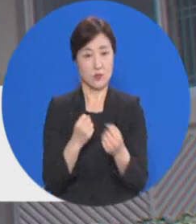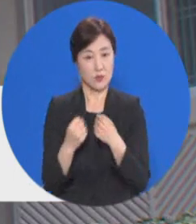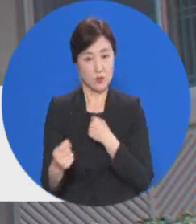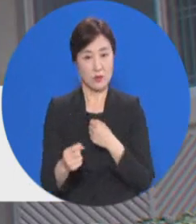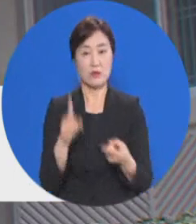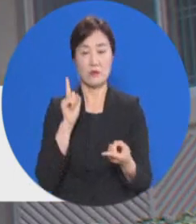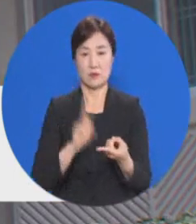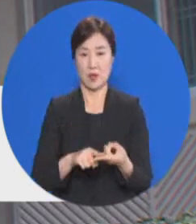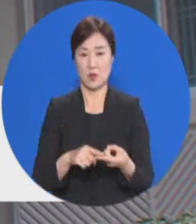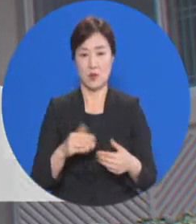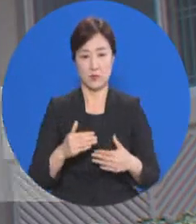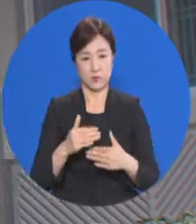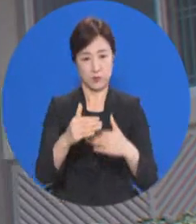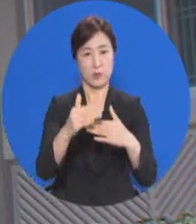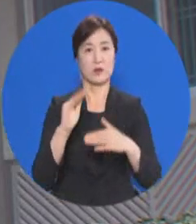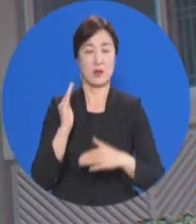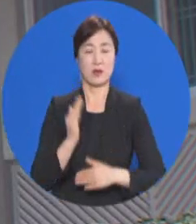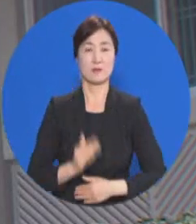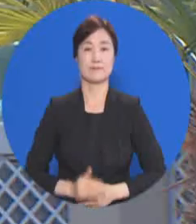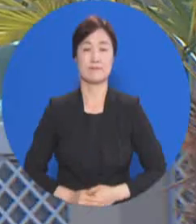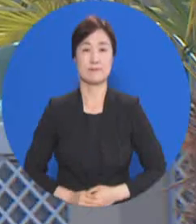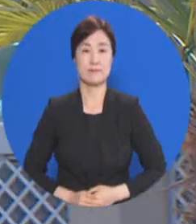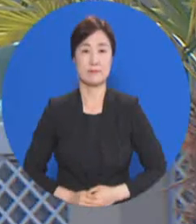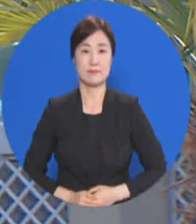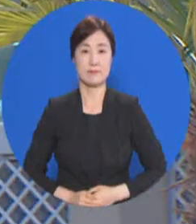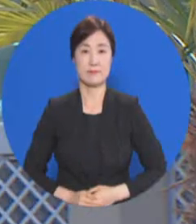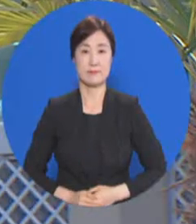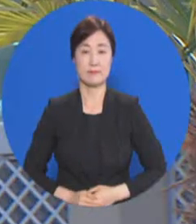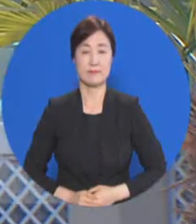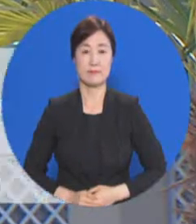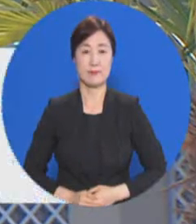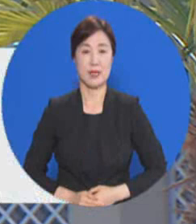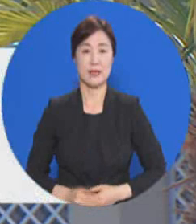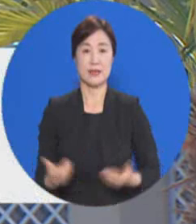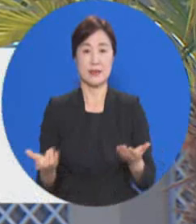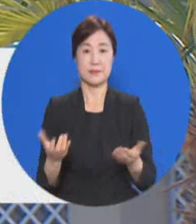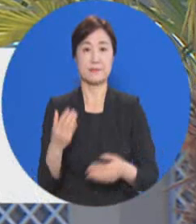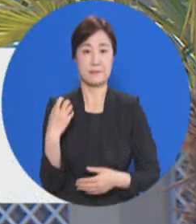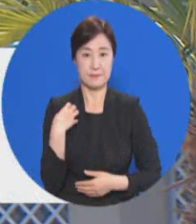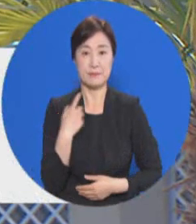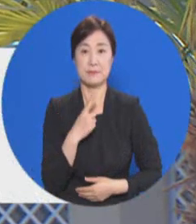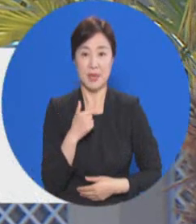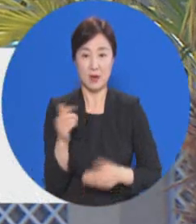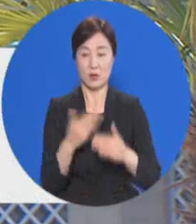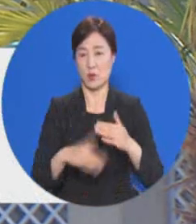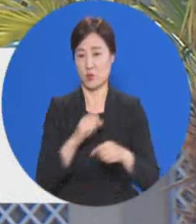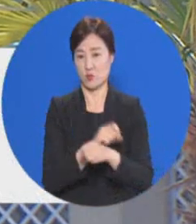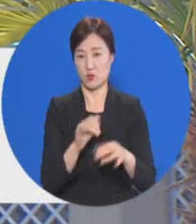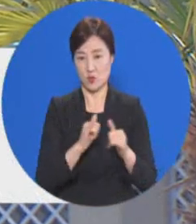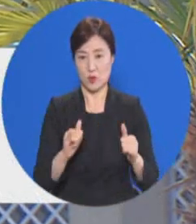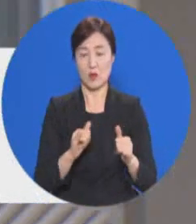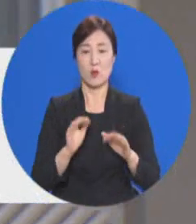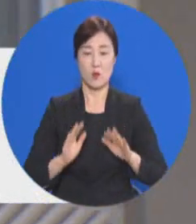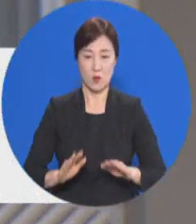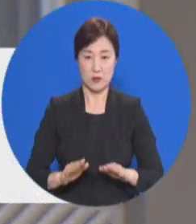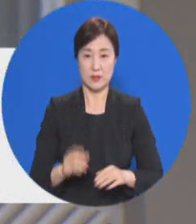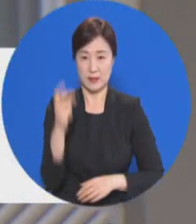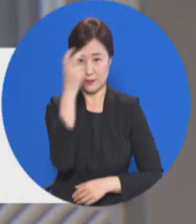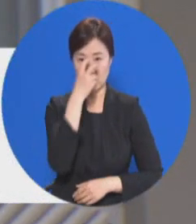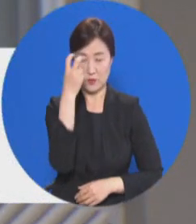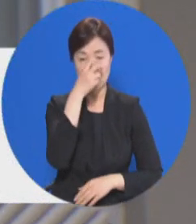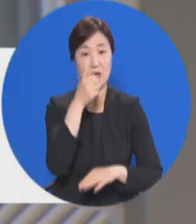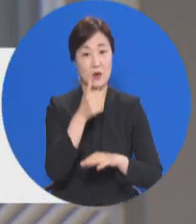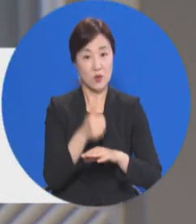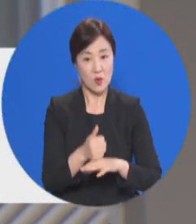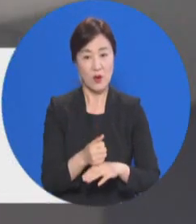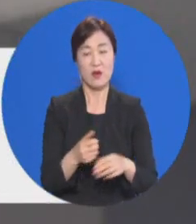그대로 신청 절차가 진행된 겁니다. 당시 담당 공무원은 MBC와의 통화와 경찰 조사 등에서 상인회의